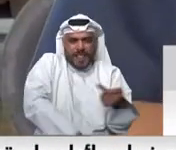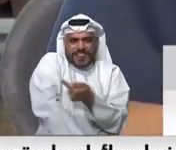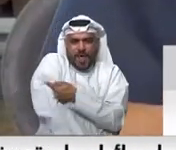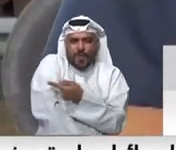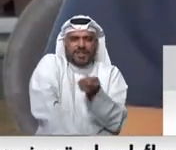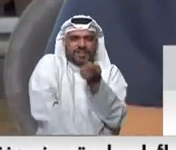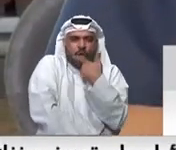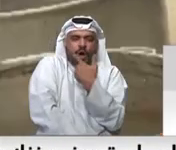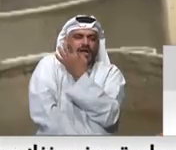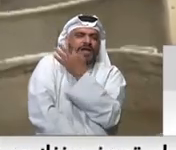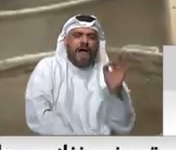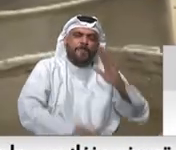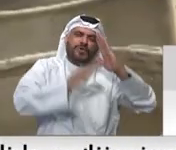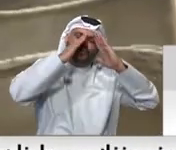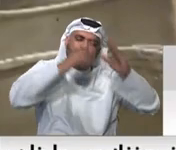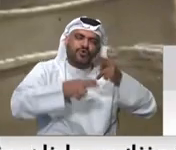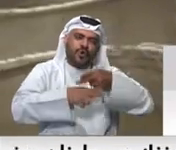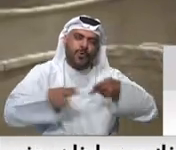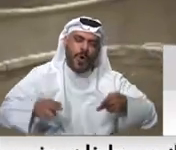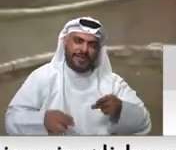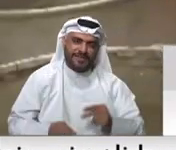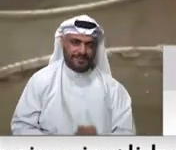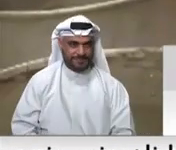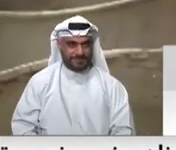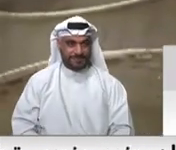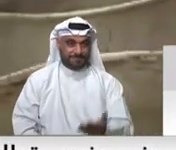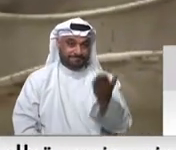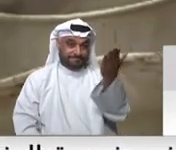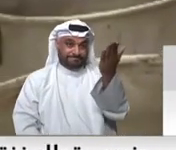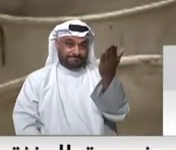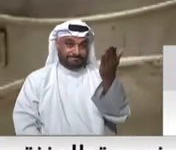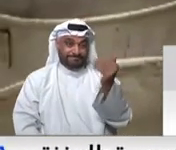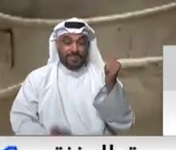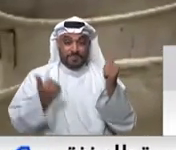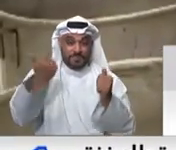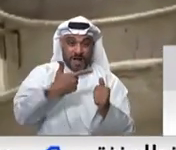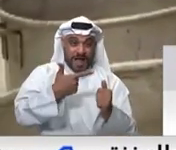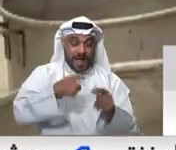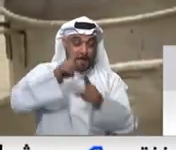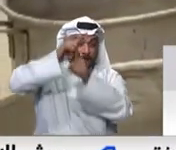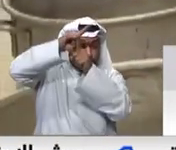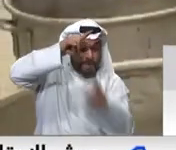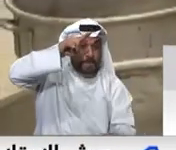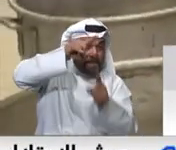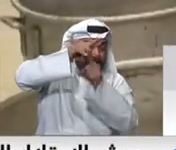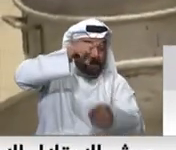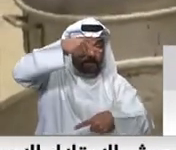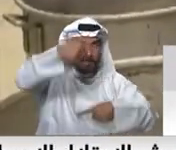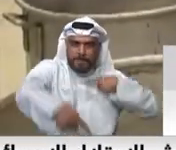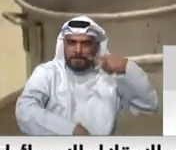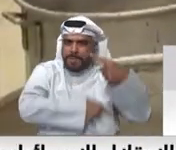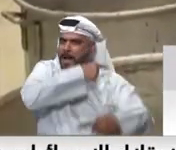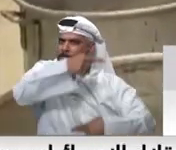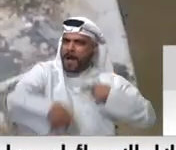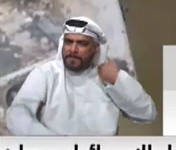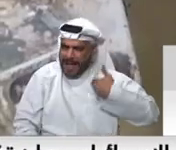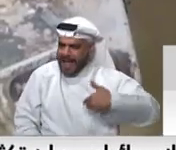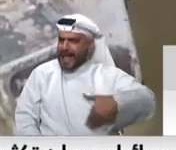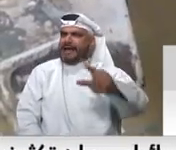والكشف المرسل من طرف. ومنذ اليوم الثاني من العدوان الإسرائيلي على قطاع غزة وحتى